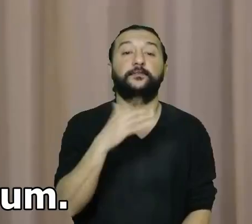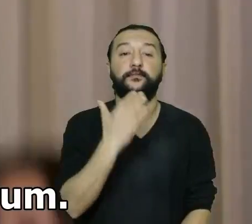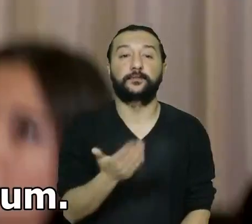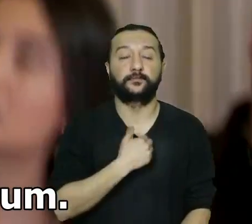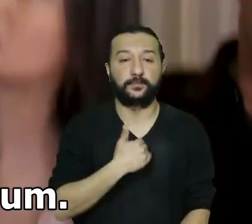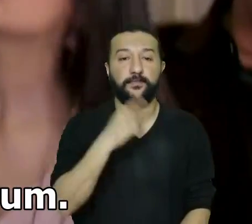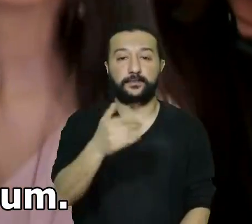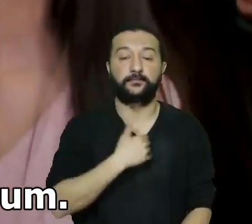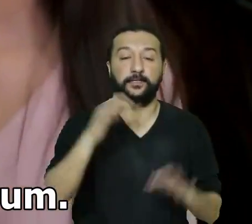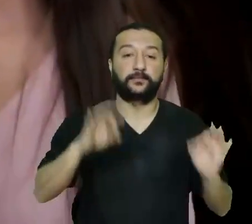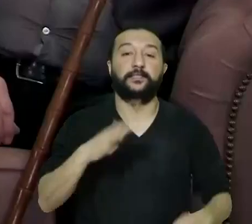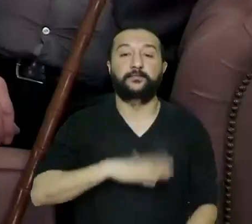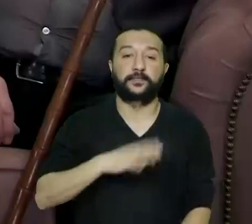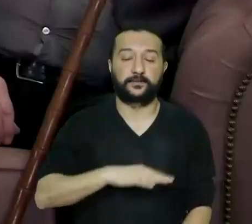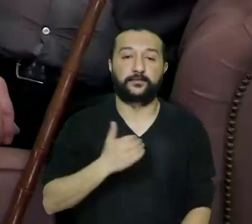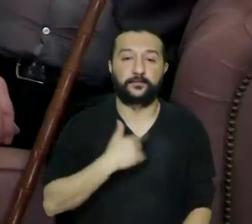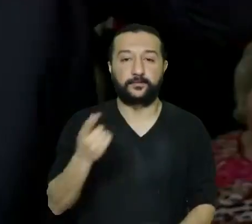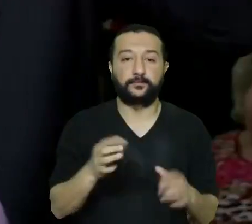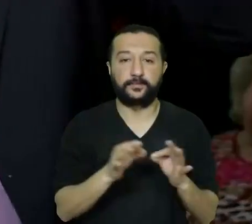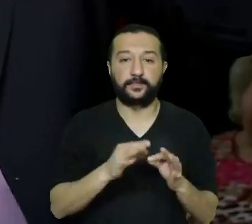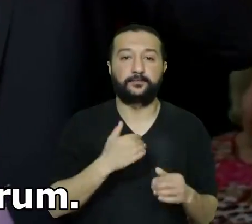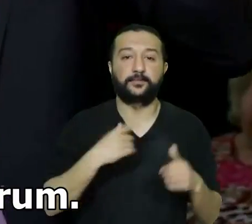Olmaz ben başlamak istiyorum.